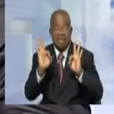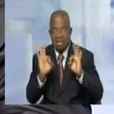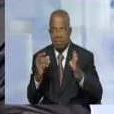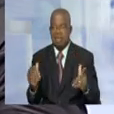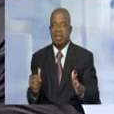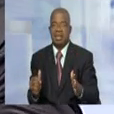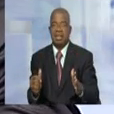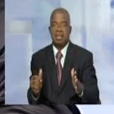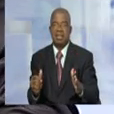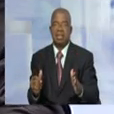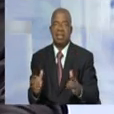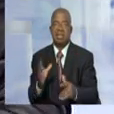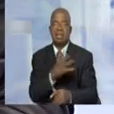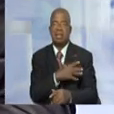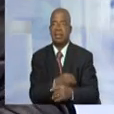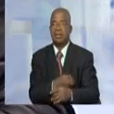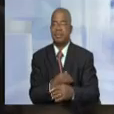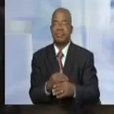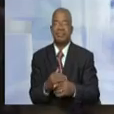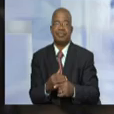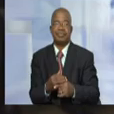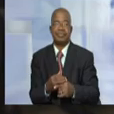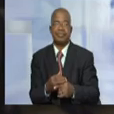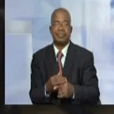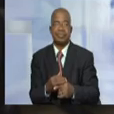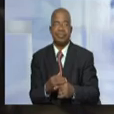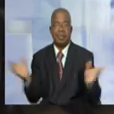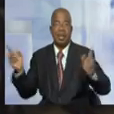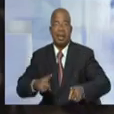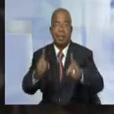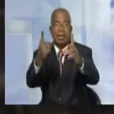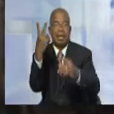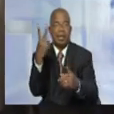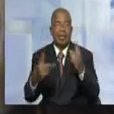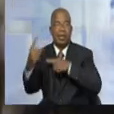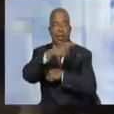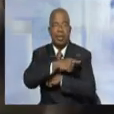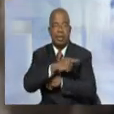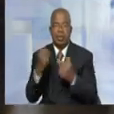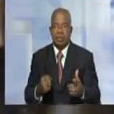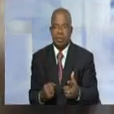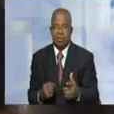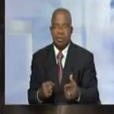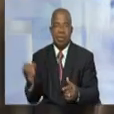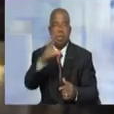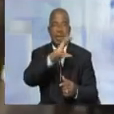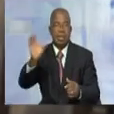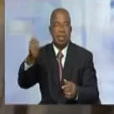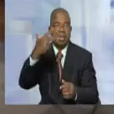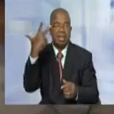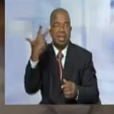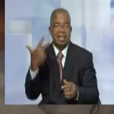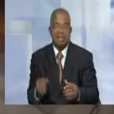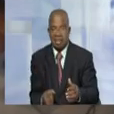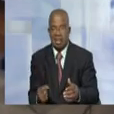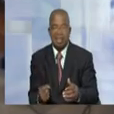des revenus des paysans. Kwasi Mamadou. Pendant deux jours, 113 membres du comité de validation des micro-projets de la région